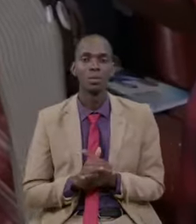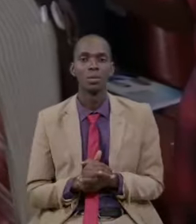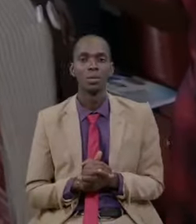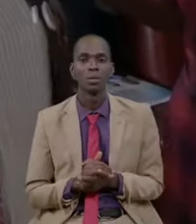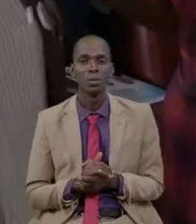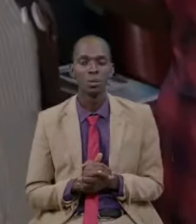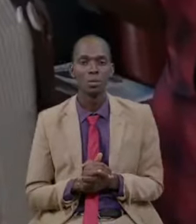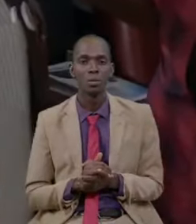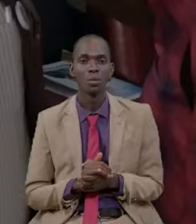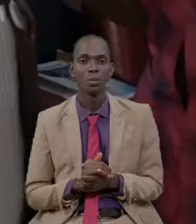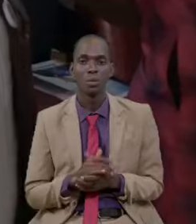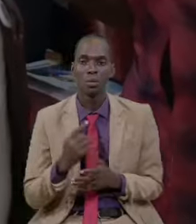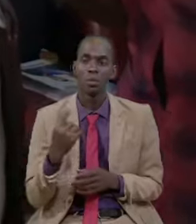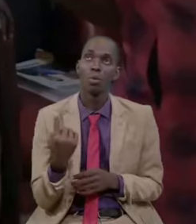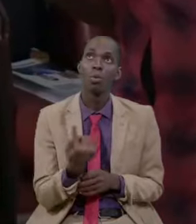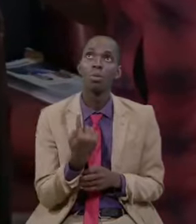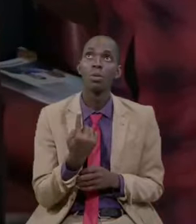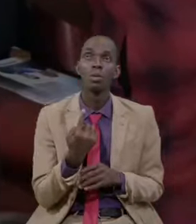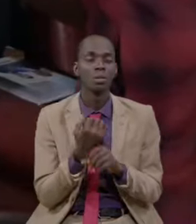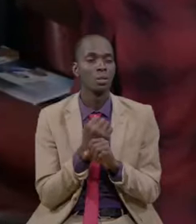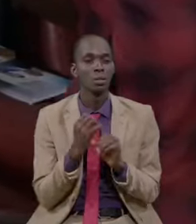le seul Sauveur,